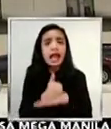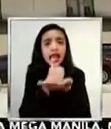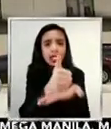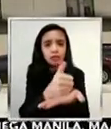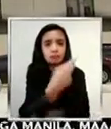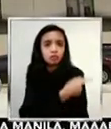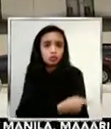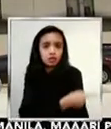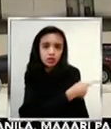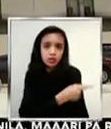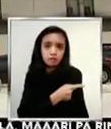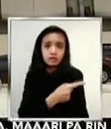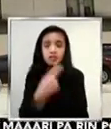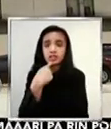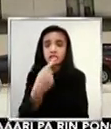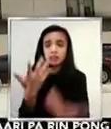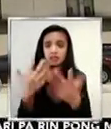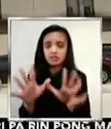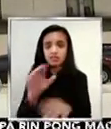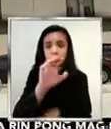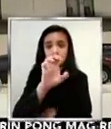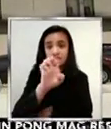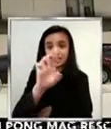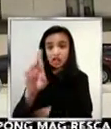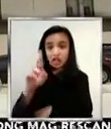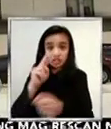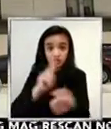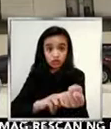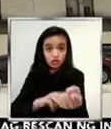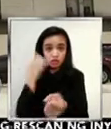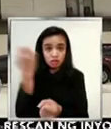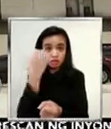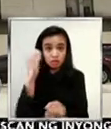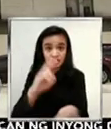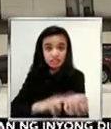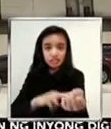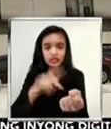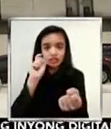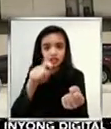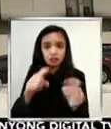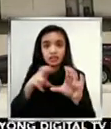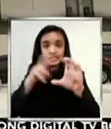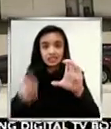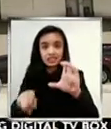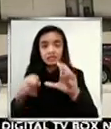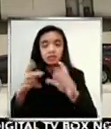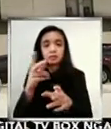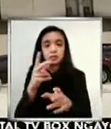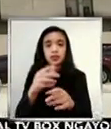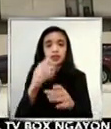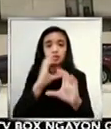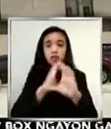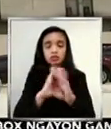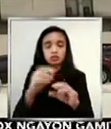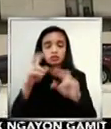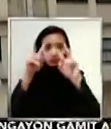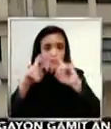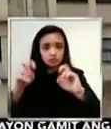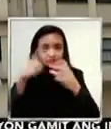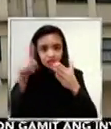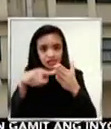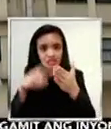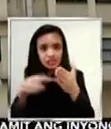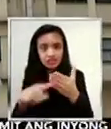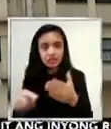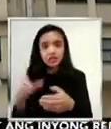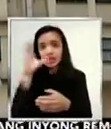ER nurses ng ospital na agad ibaba sa sasakyan ang pasyente para masuri habang kumukuha ng bakanteng kwarto. Pero nagdesisyon daw